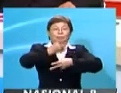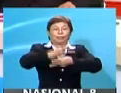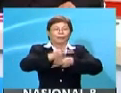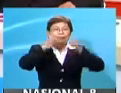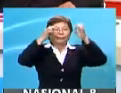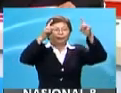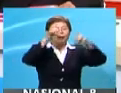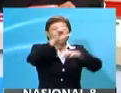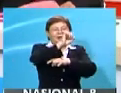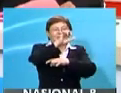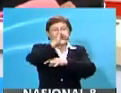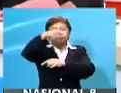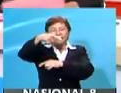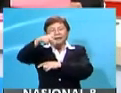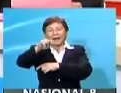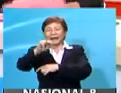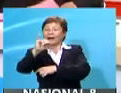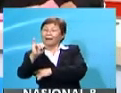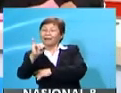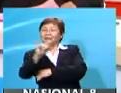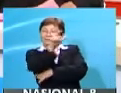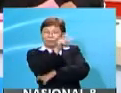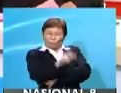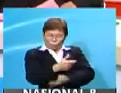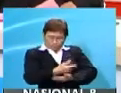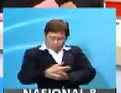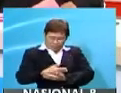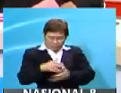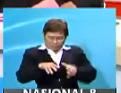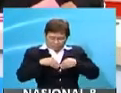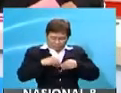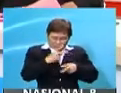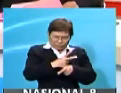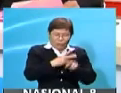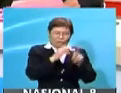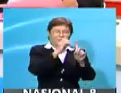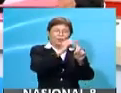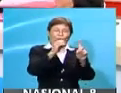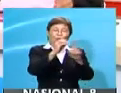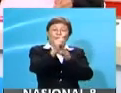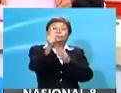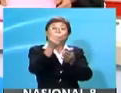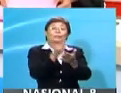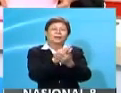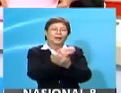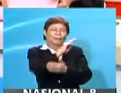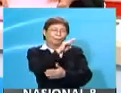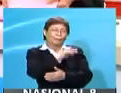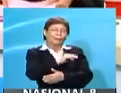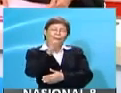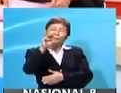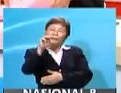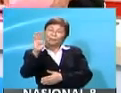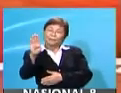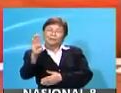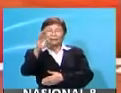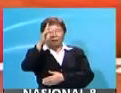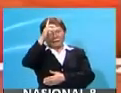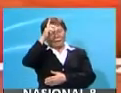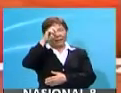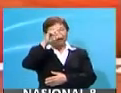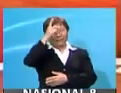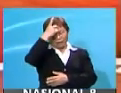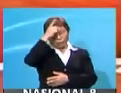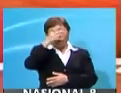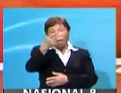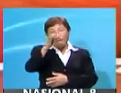nasional SS PNI setiap seorang menerima simpanan RM menurut menteri besar Datuk Seri Ahmad razif Abdul